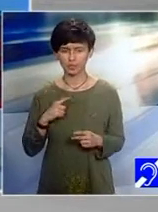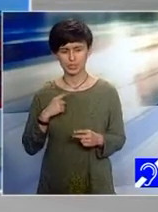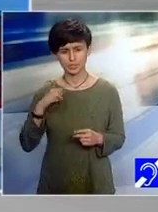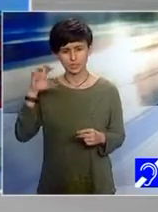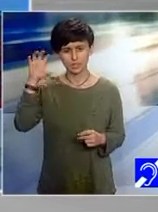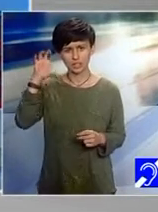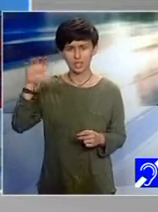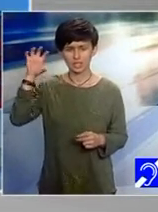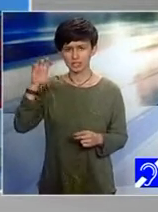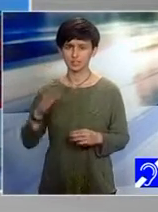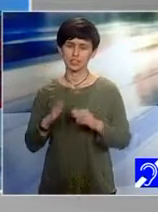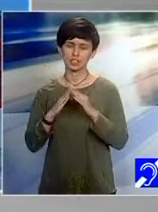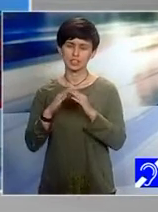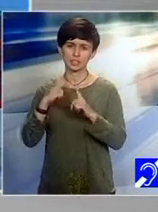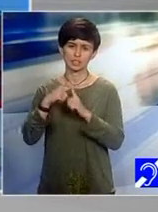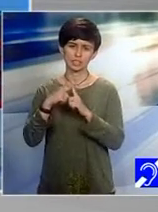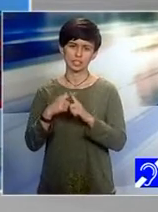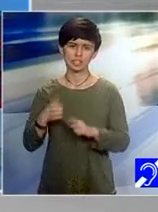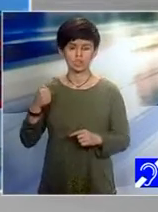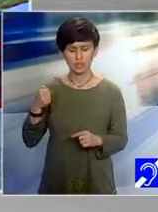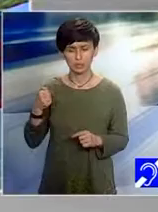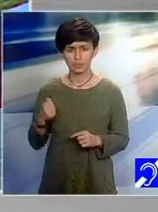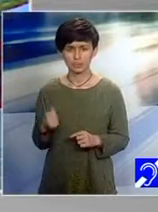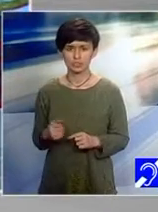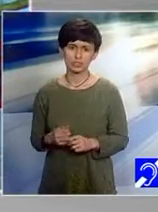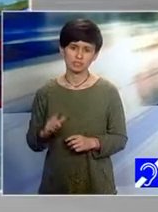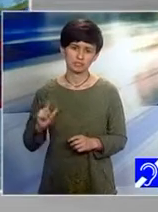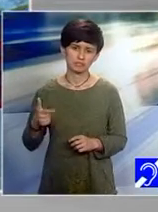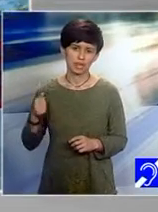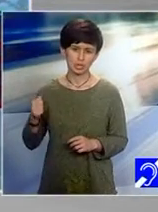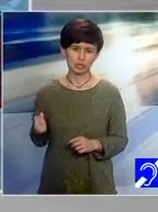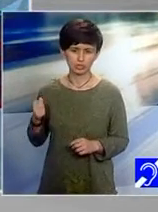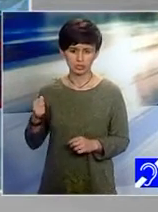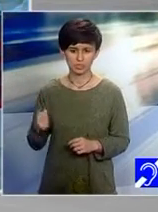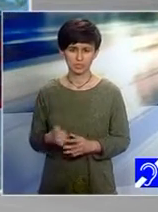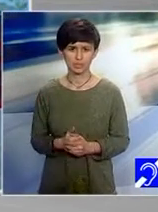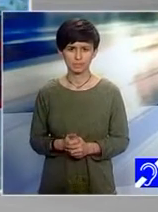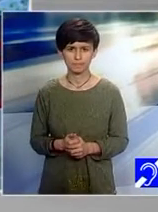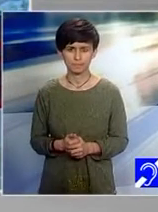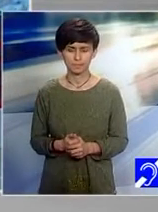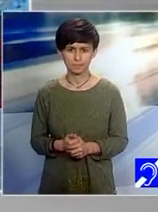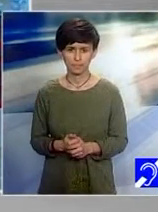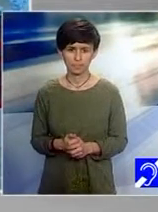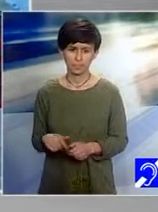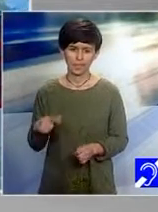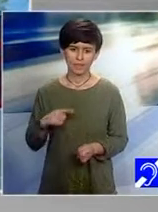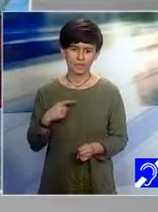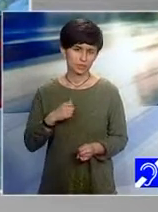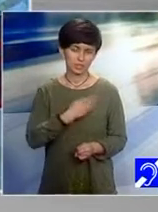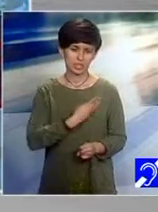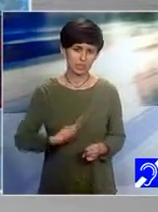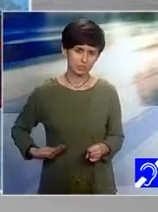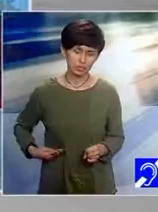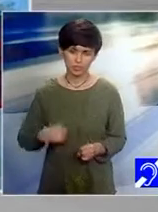armenești apostolice. Biserici armenești apostolice sunt în Suceava, sunt în București, în Constanța, ceea ce este